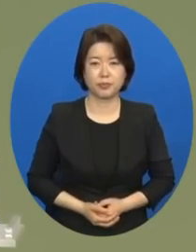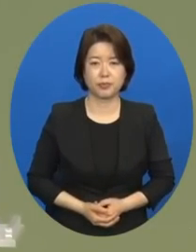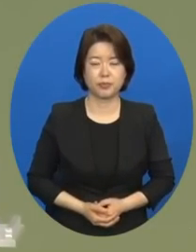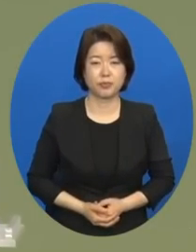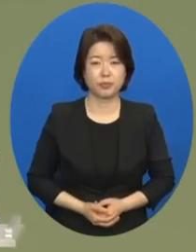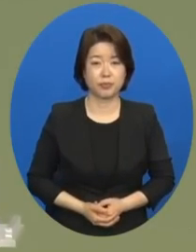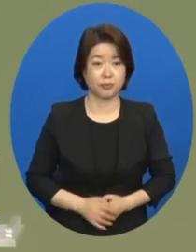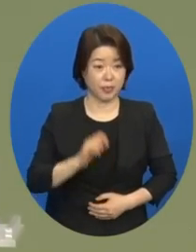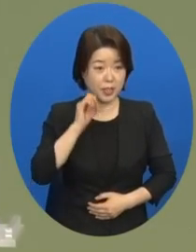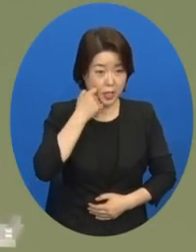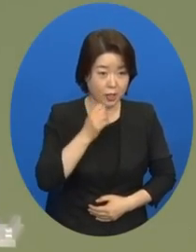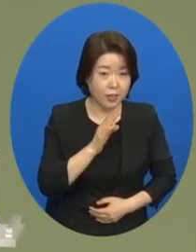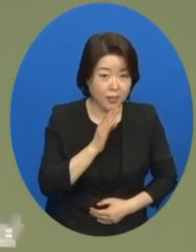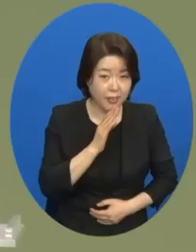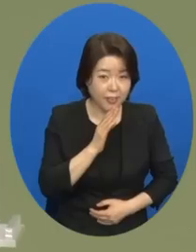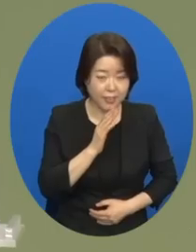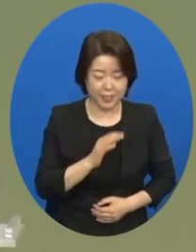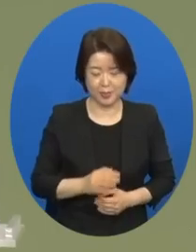어렵죠